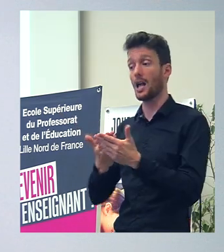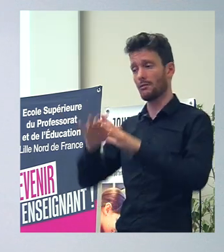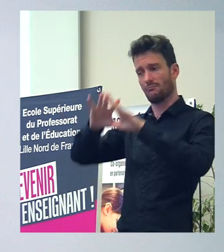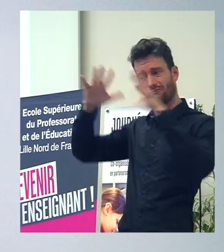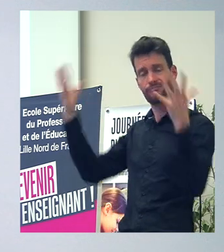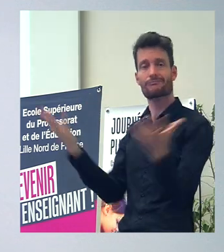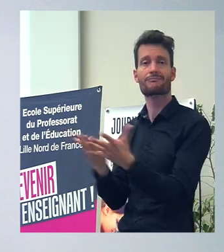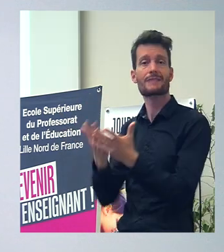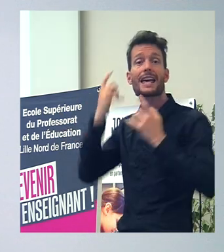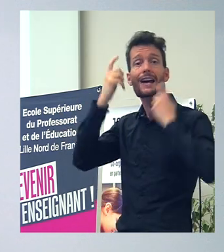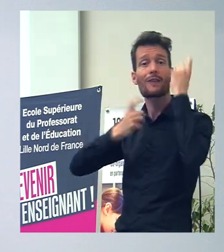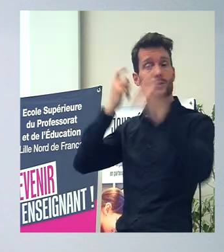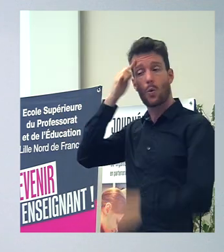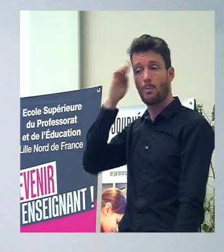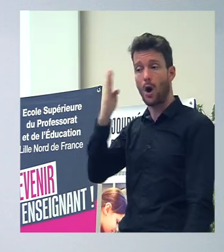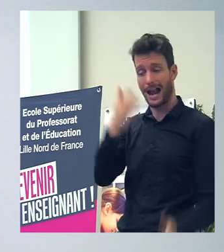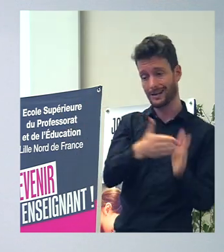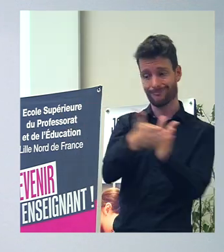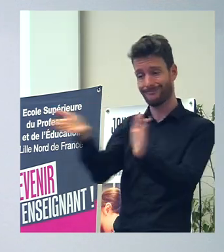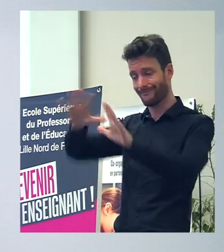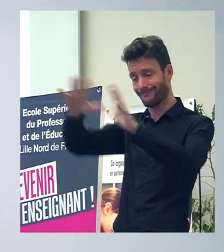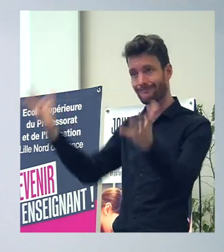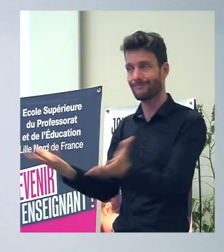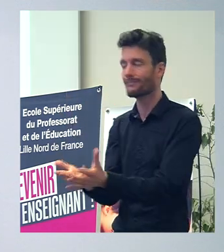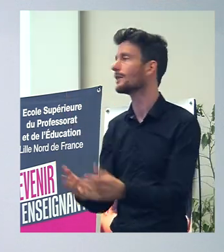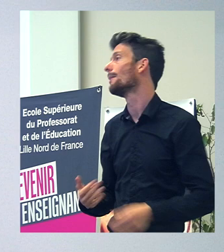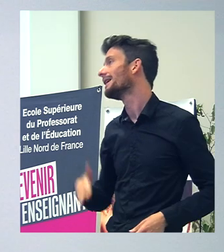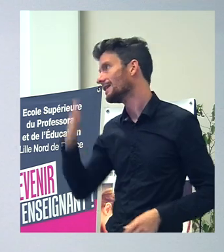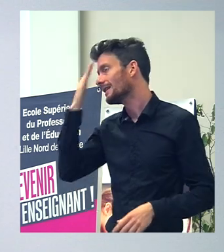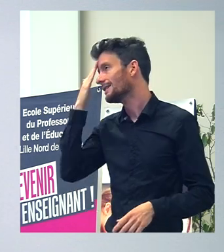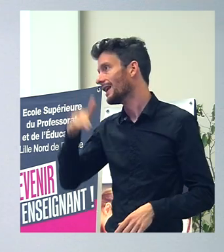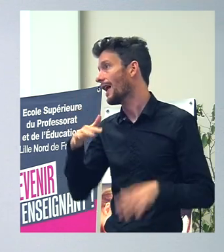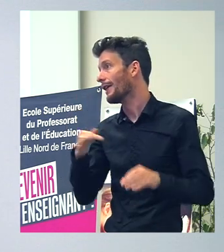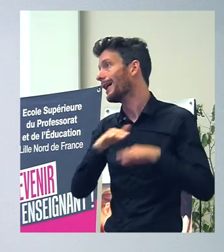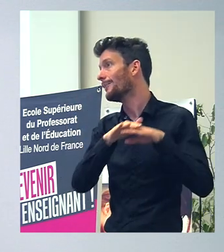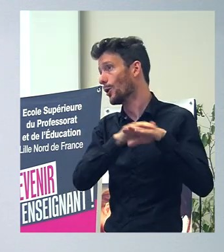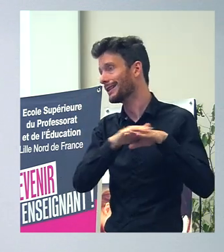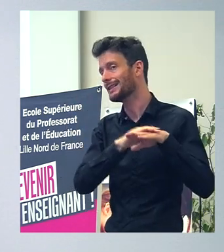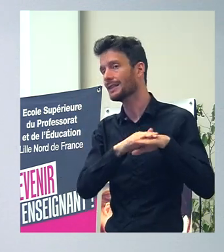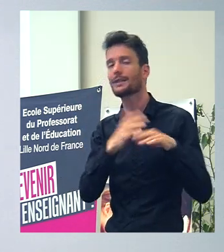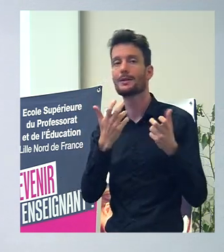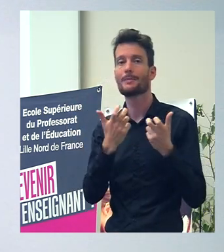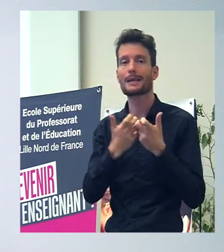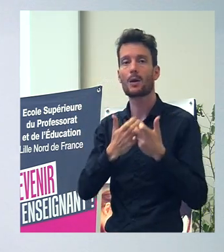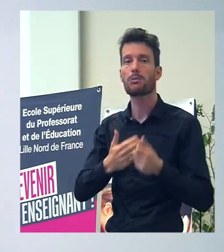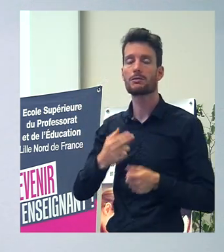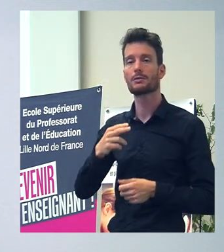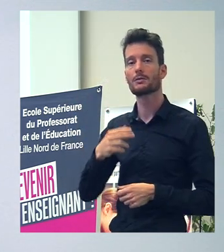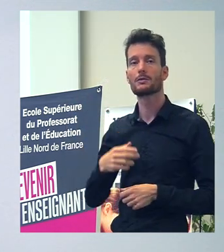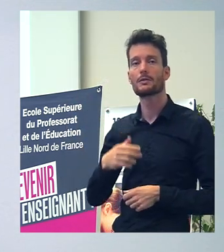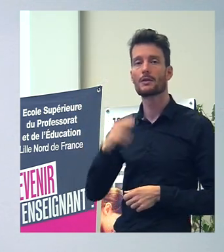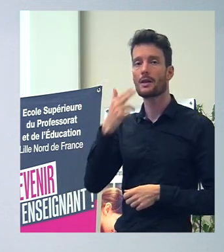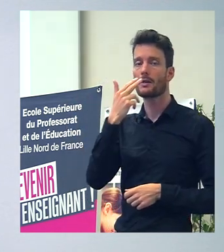sens large, bien que nous savons que sur le plan politique, si les nazis viennent à